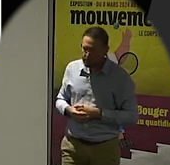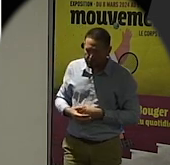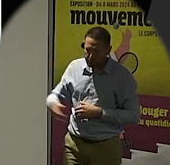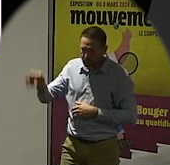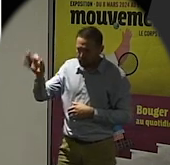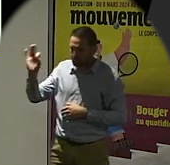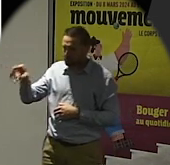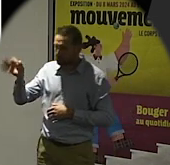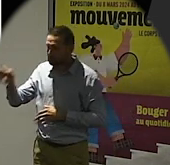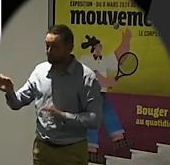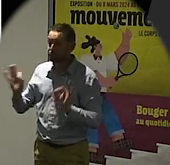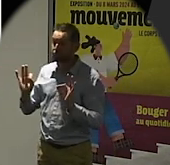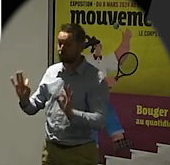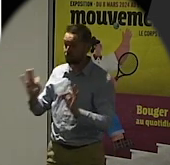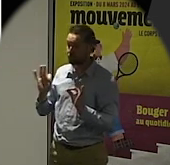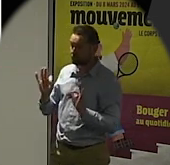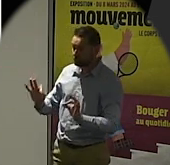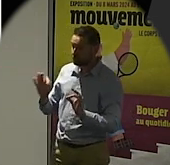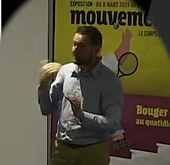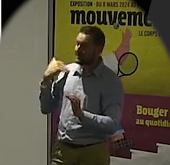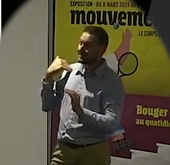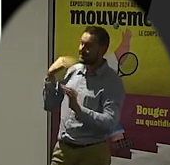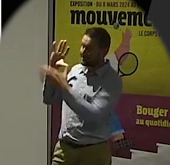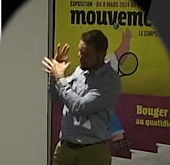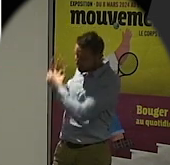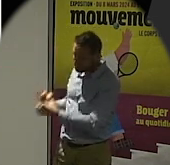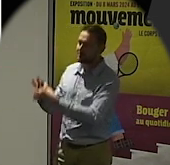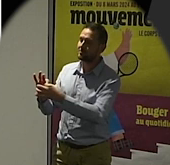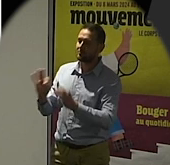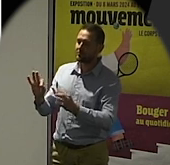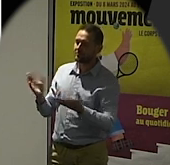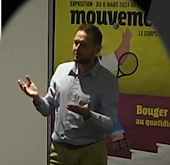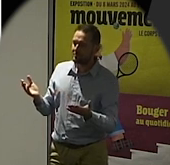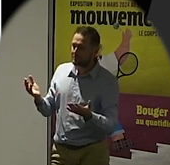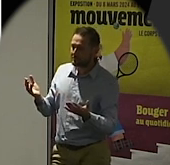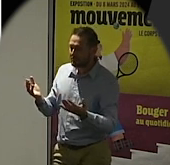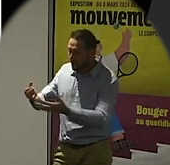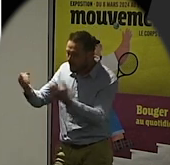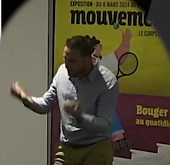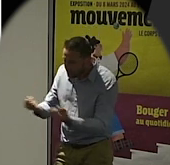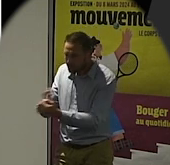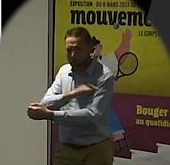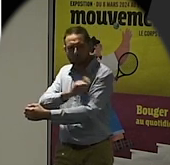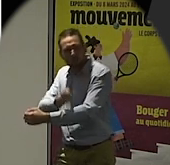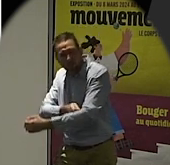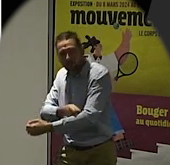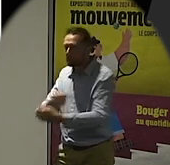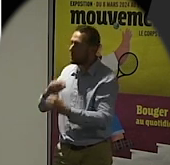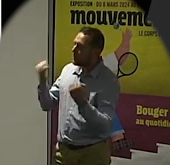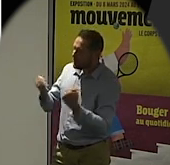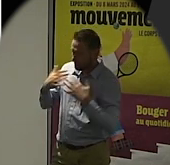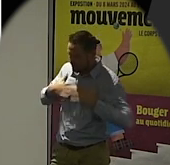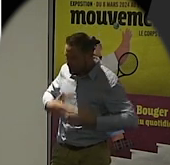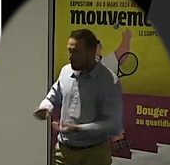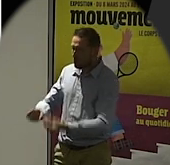Oui, ça tombe plutôt bien avec ce qu'on évoquait tout à l'heure. On disait qu'il y avait une richesse dans l'activité physique et sportive, le